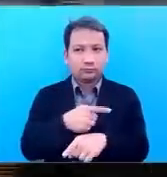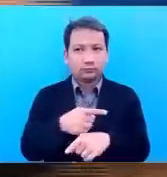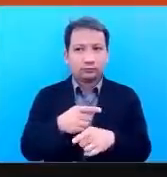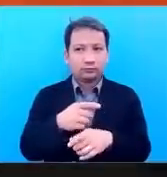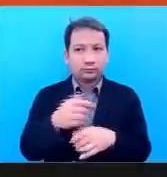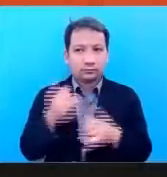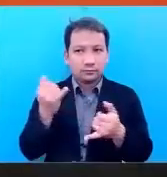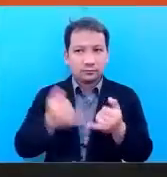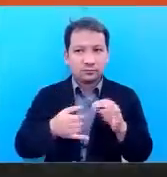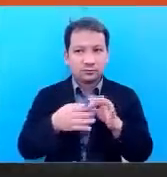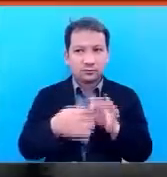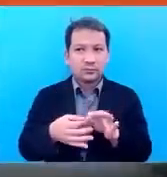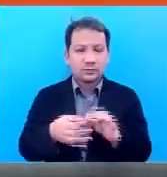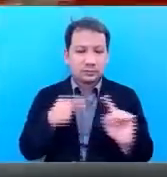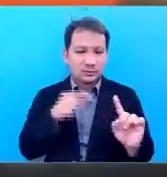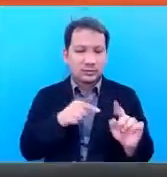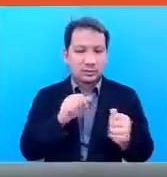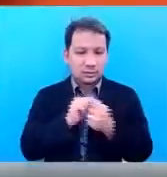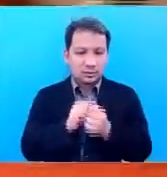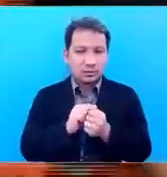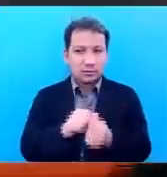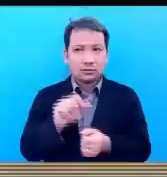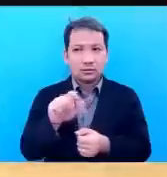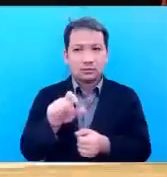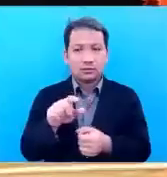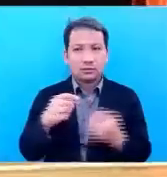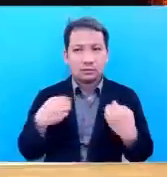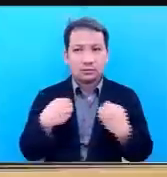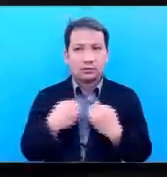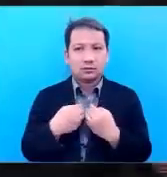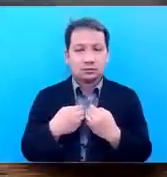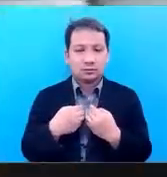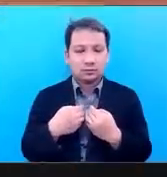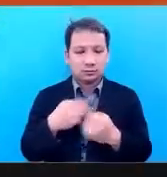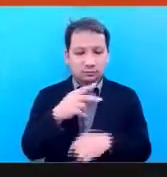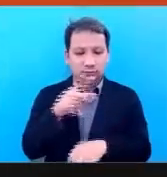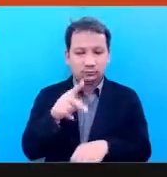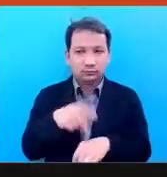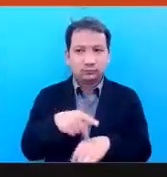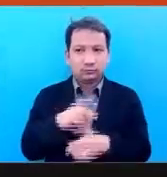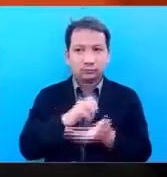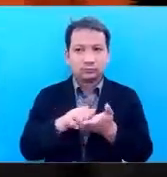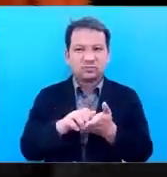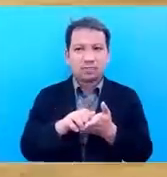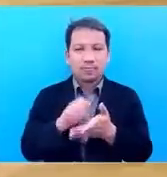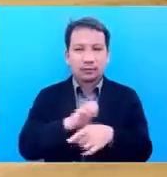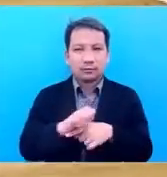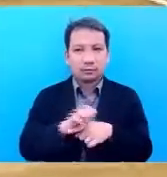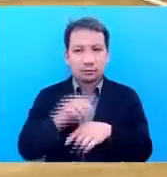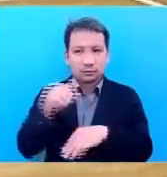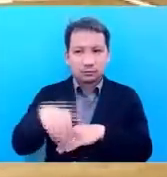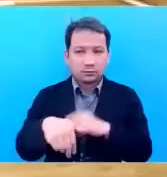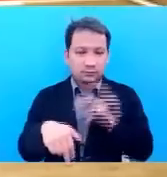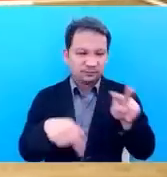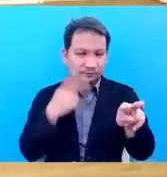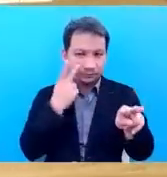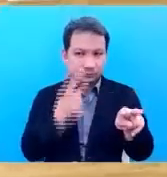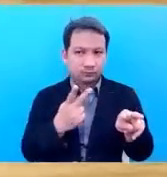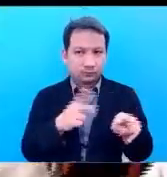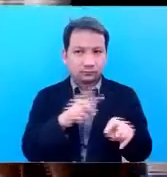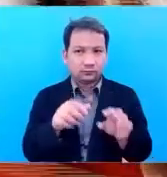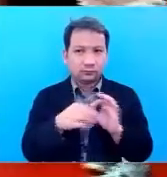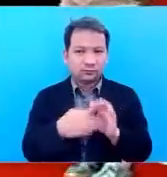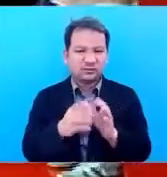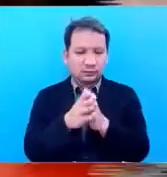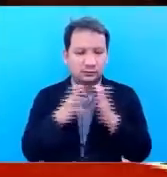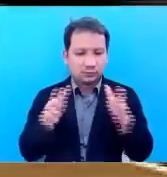finals. Isa siya sa 11 miyembro ng Gilas Pool na present sa ensayo kagabi. Nakikita raw kasi ni Stan Hardinger na malaking